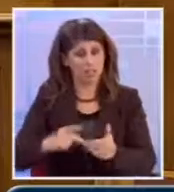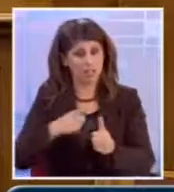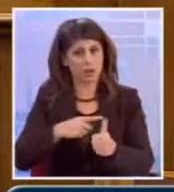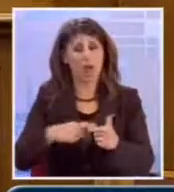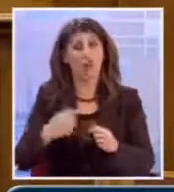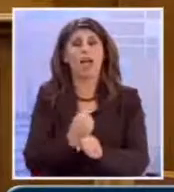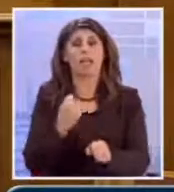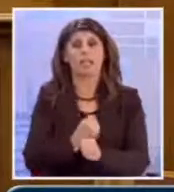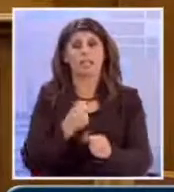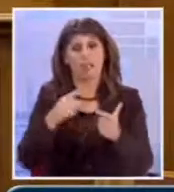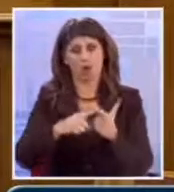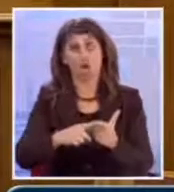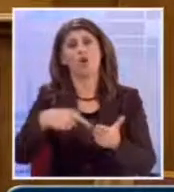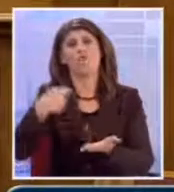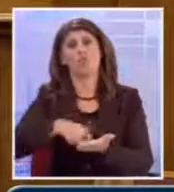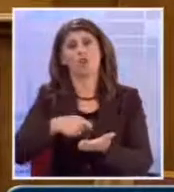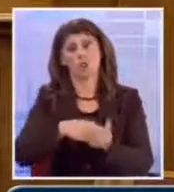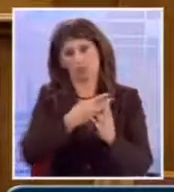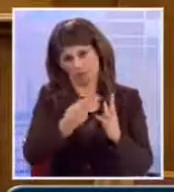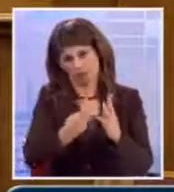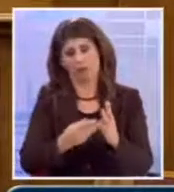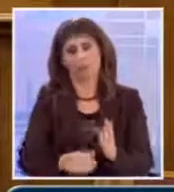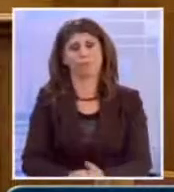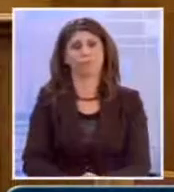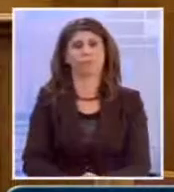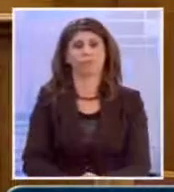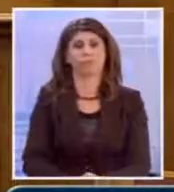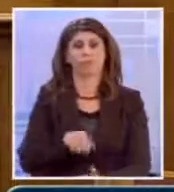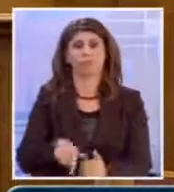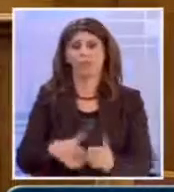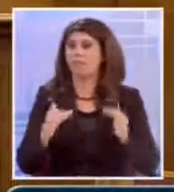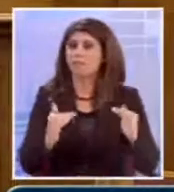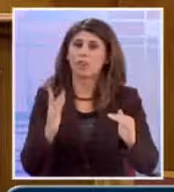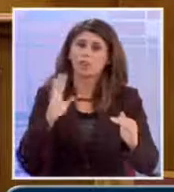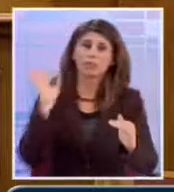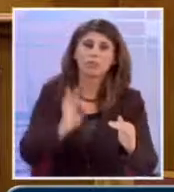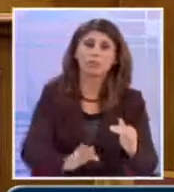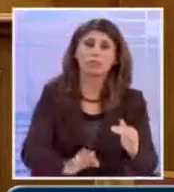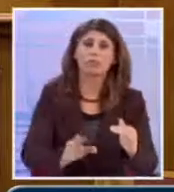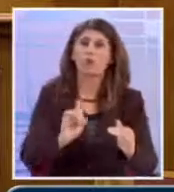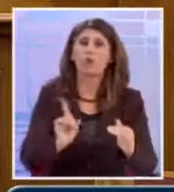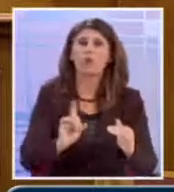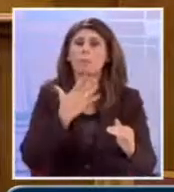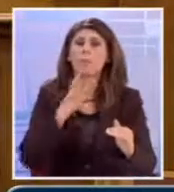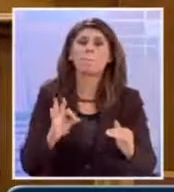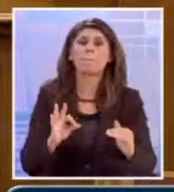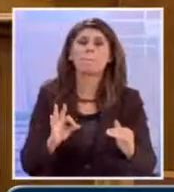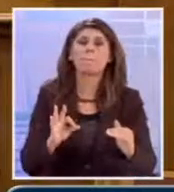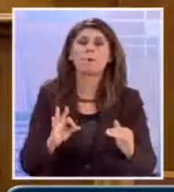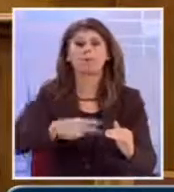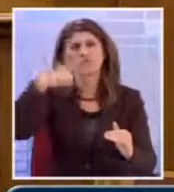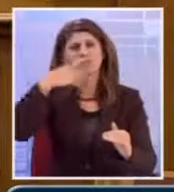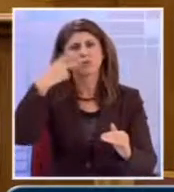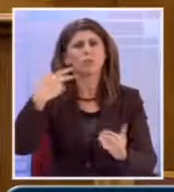εργασιακά και τη φορολογία. Σε αυτή την κατάσταση οδηγηθήκαμε όχι μόνο εξαιτίας των απαιτήσεων